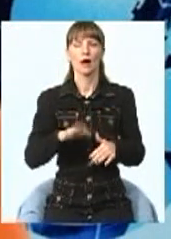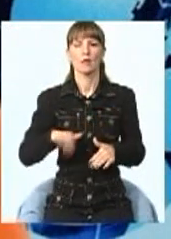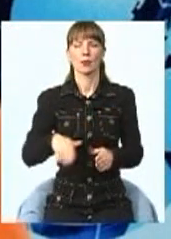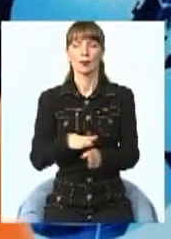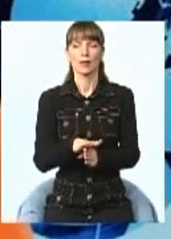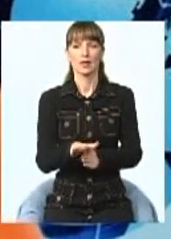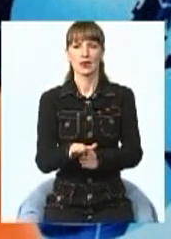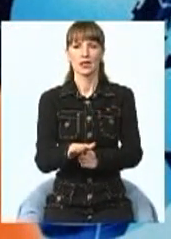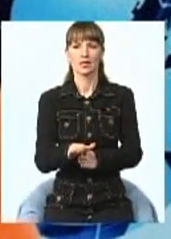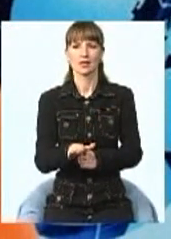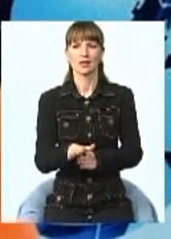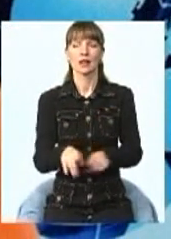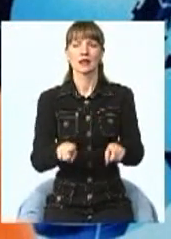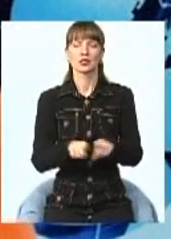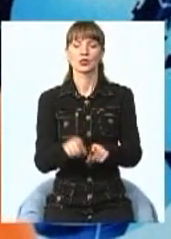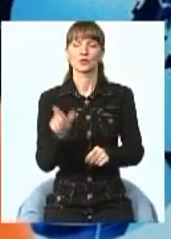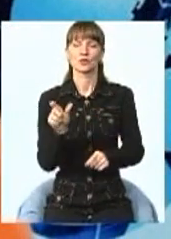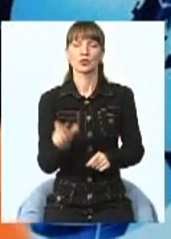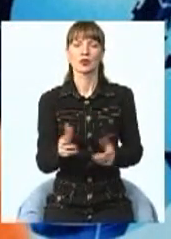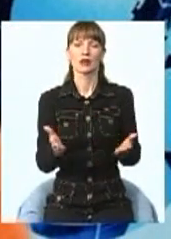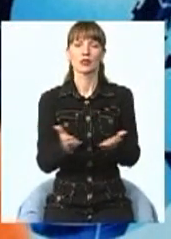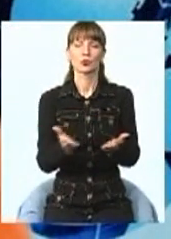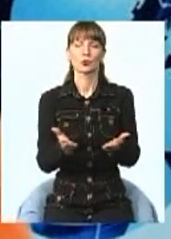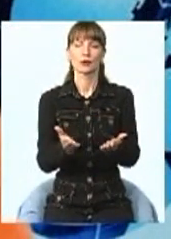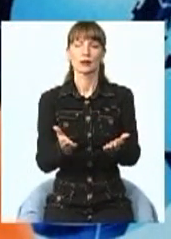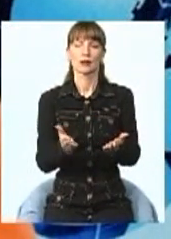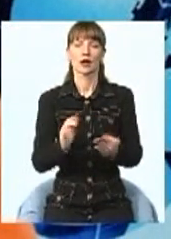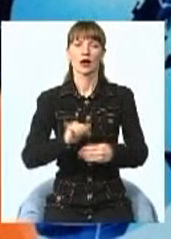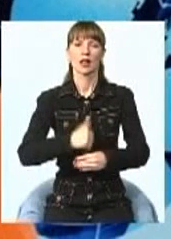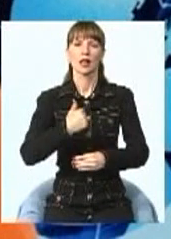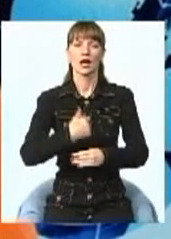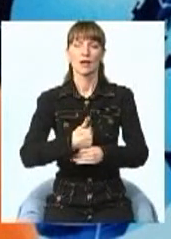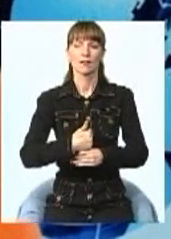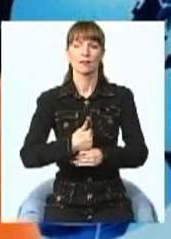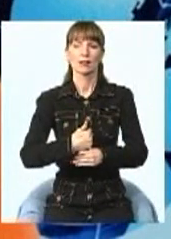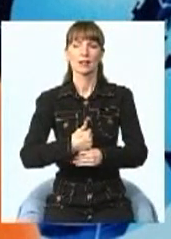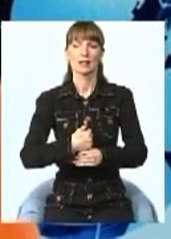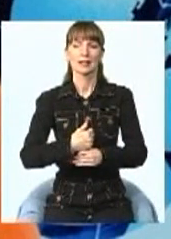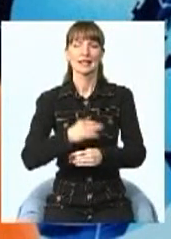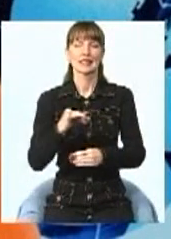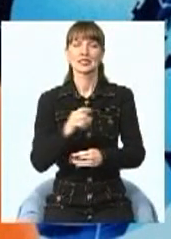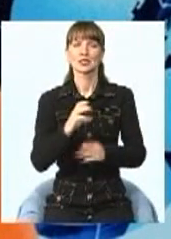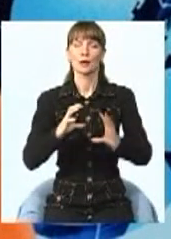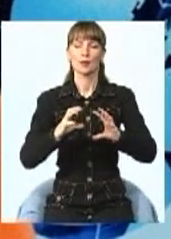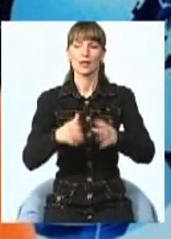делает. Такой человек, который главный из планеты.